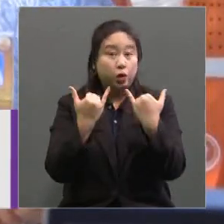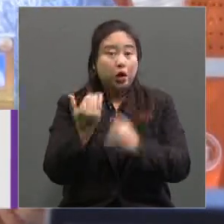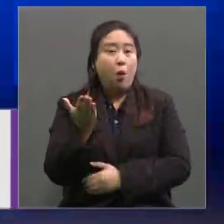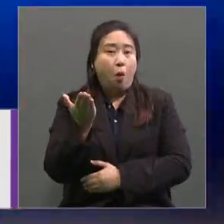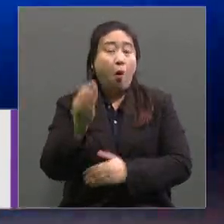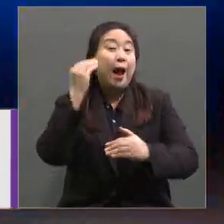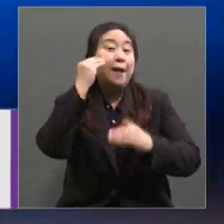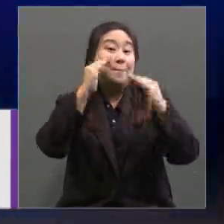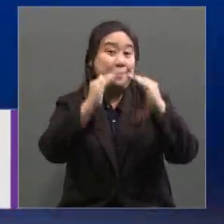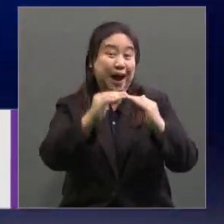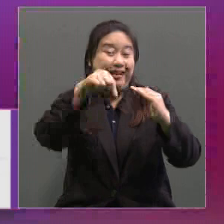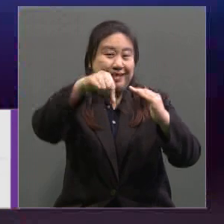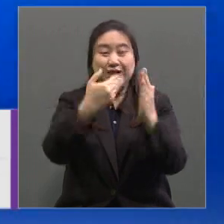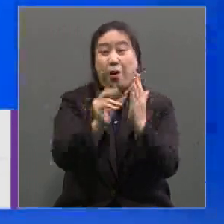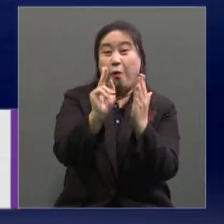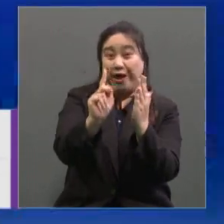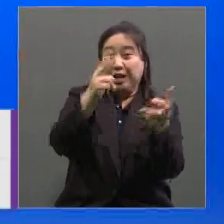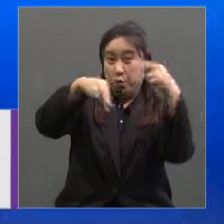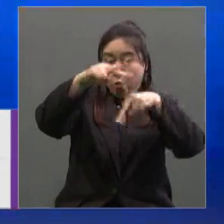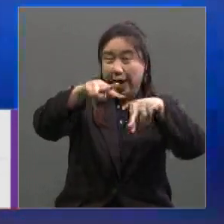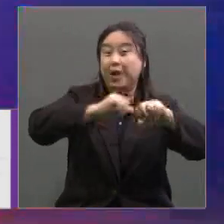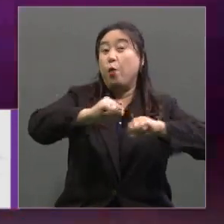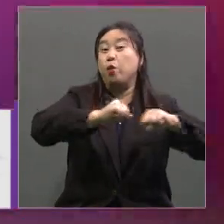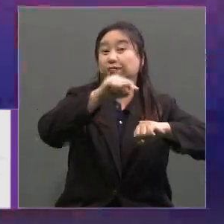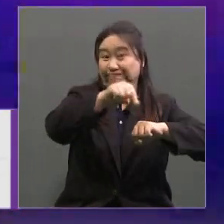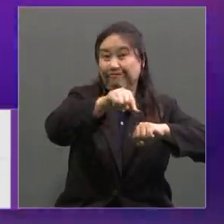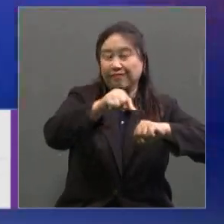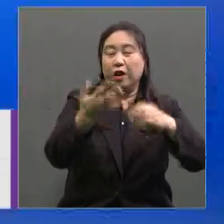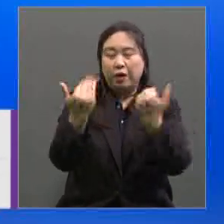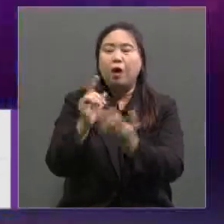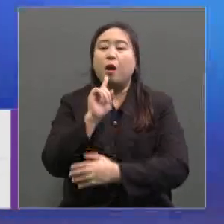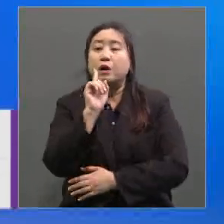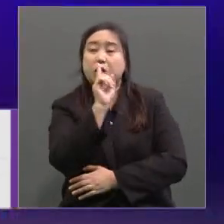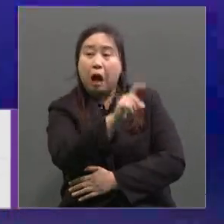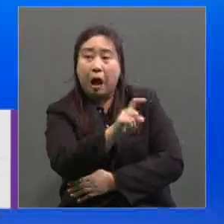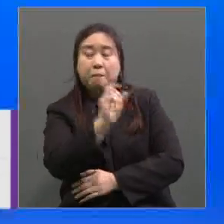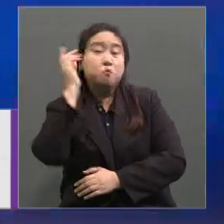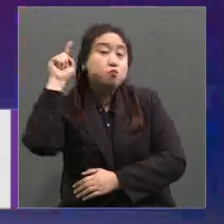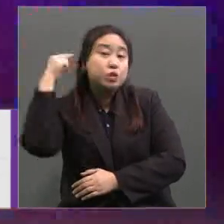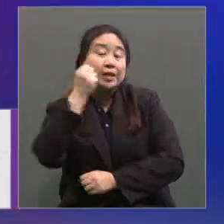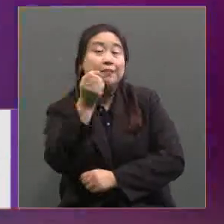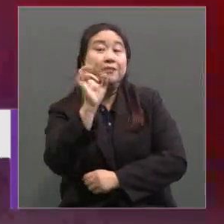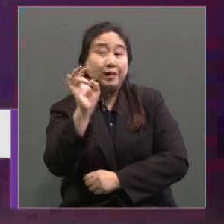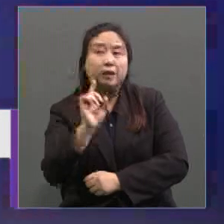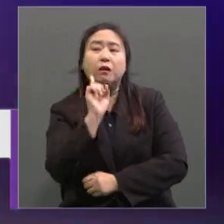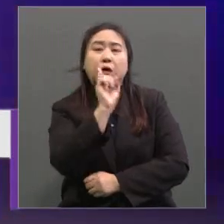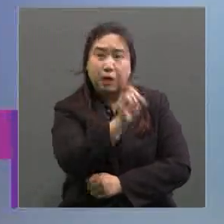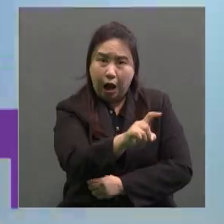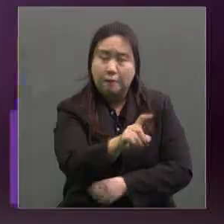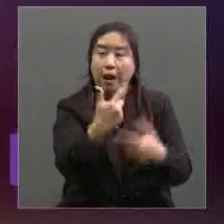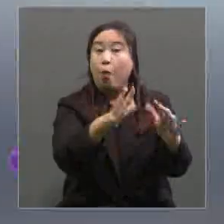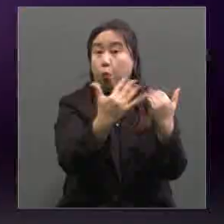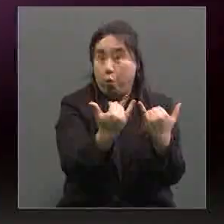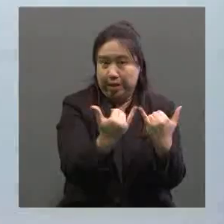อให้ทางบ้านพักเด็กและสตรีที่จังหวัดขอนแก่นเข้าไปพูดคุยสอบถามน้องเยาวชนอายุ17ปีเนี่ยนะครับแล้วเดี๋ยววันนี้ก็จะ